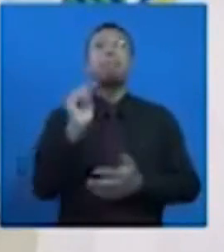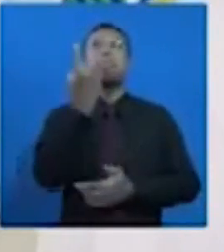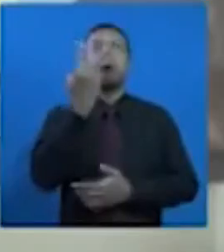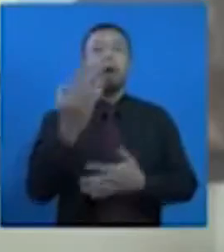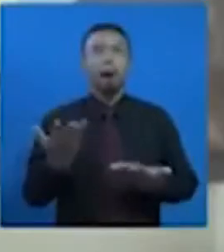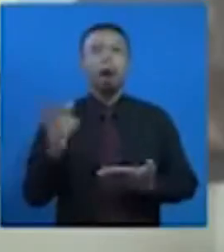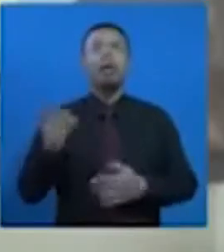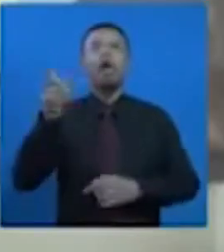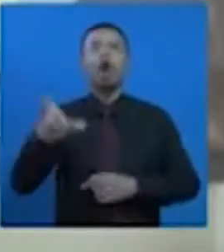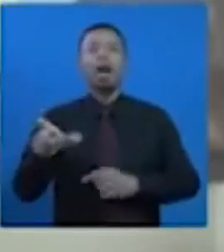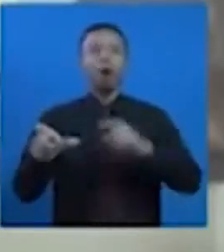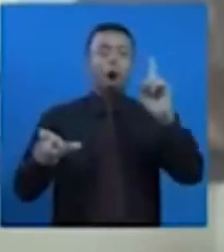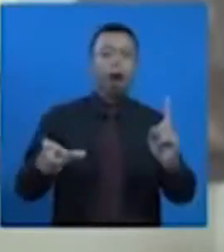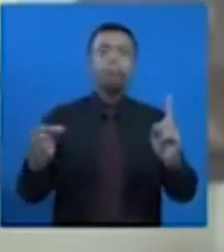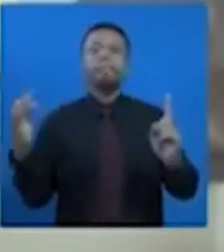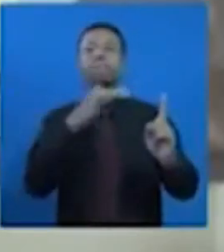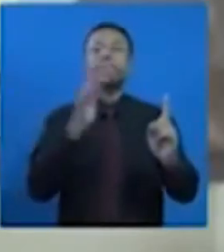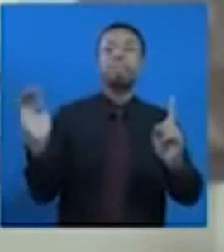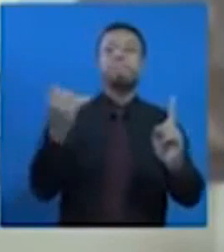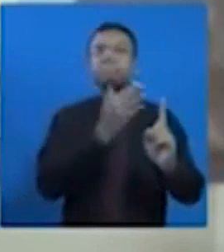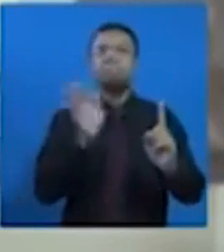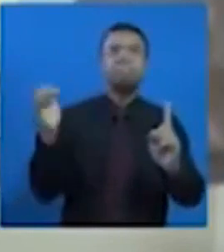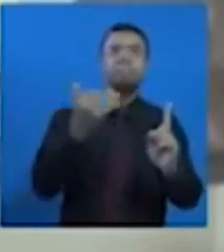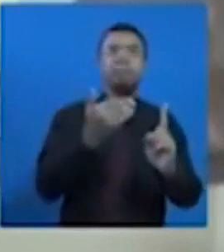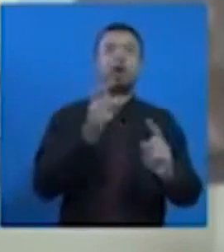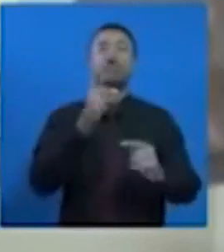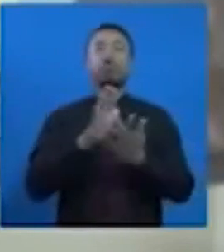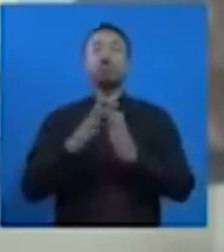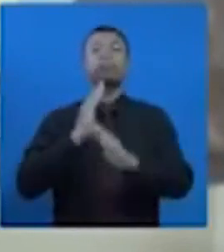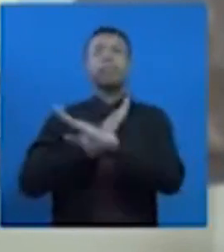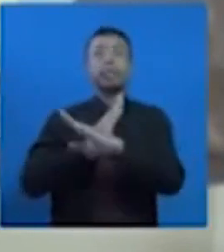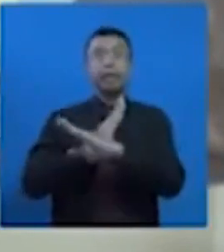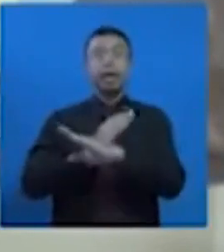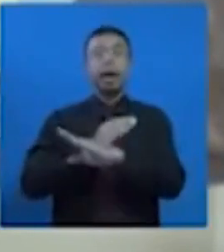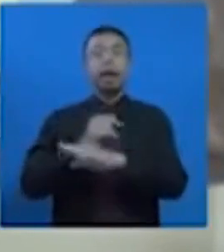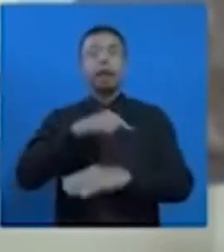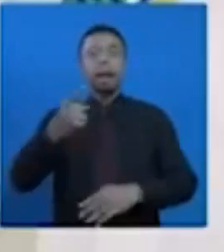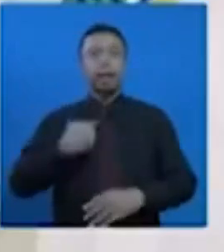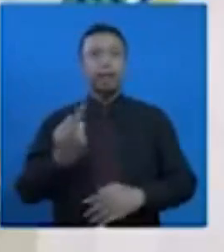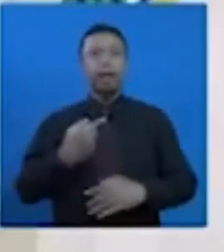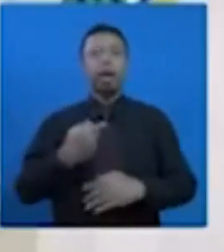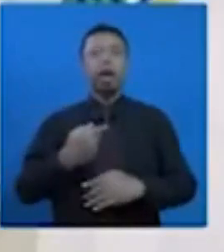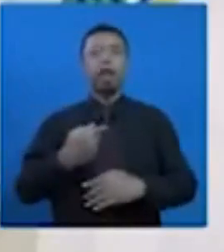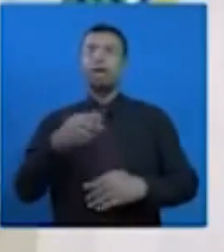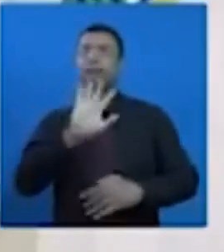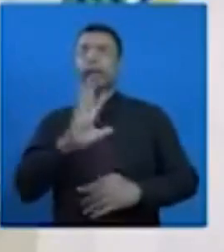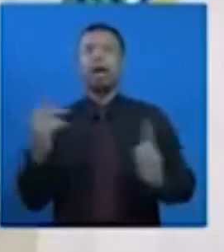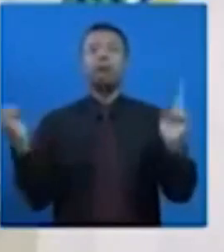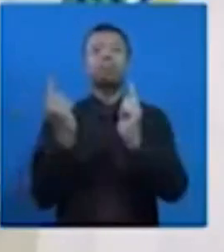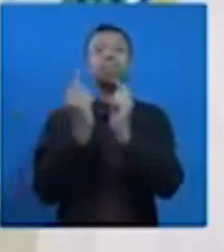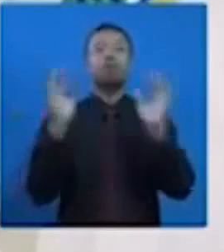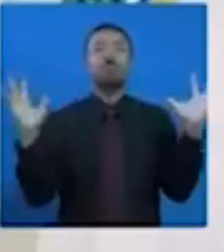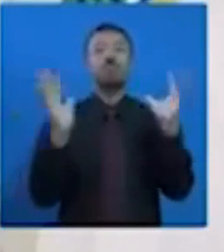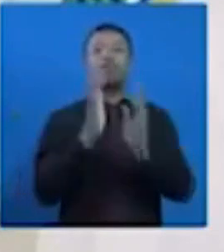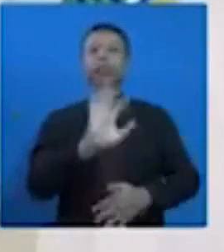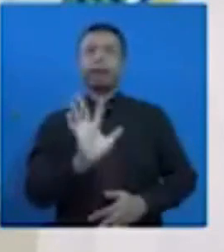penularan dari orang ke orang dan yaitu untuk mencegahnya mengurangi interaksi antar orang